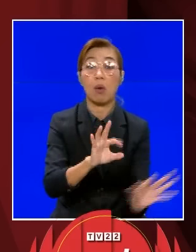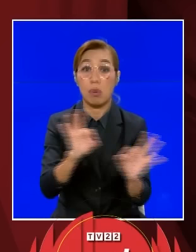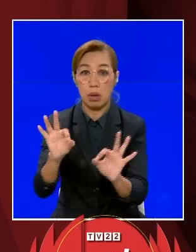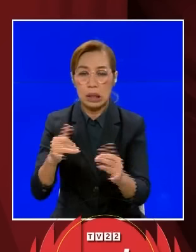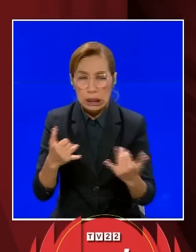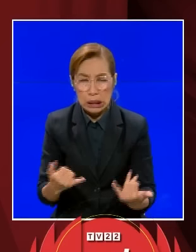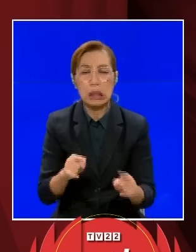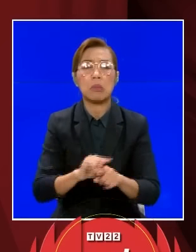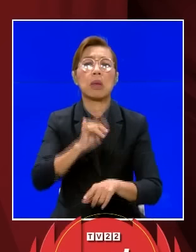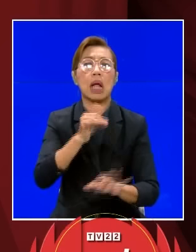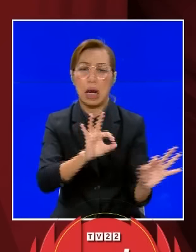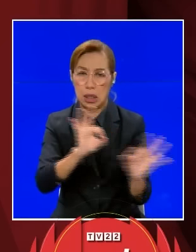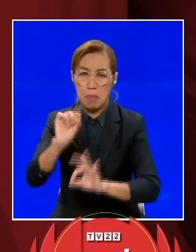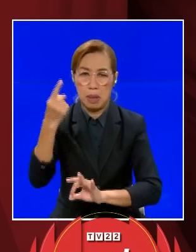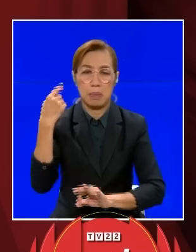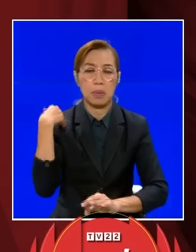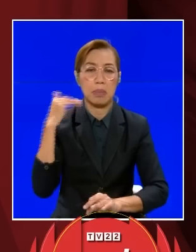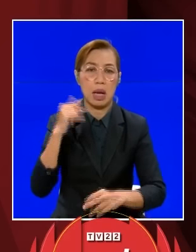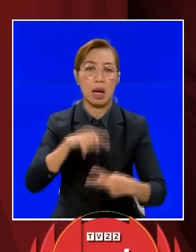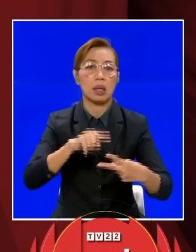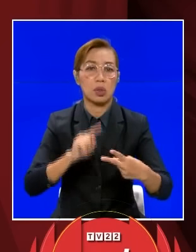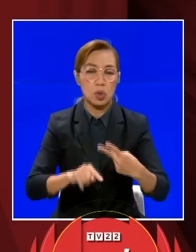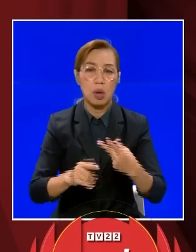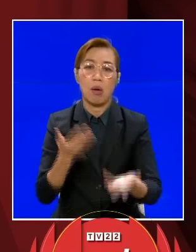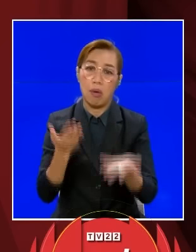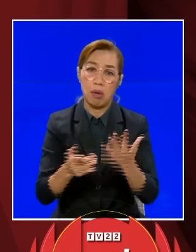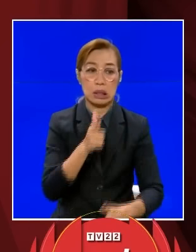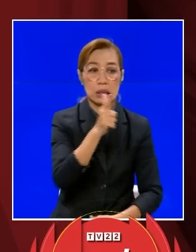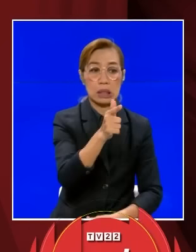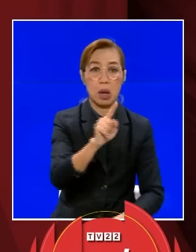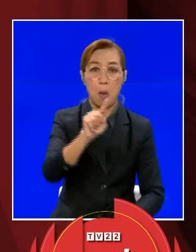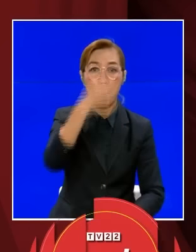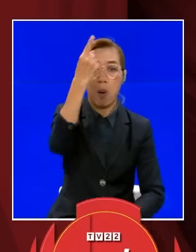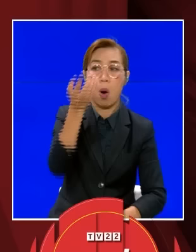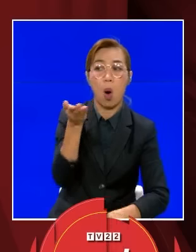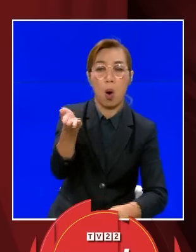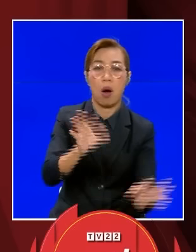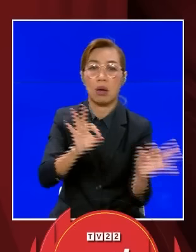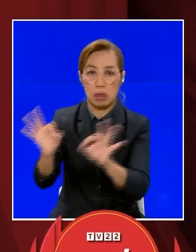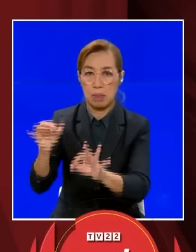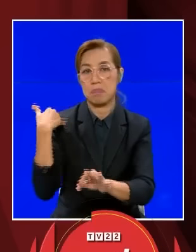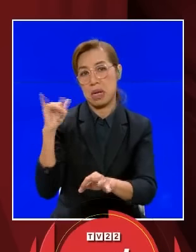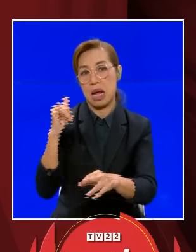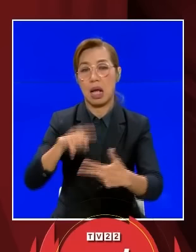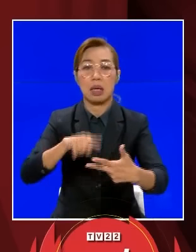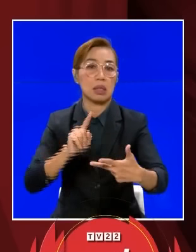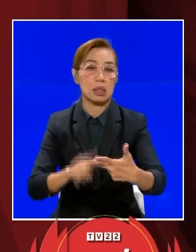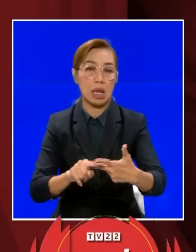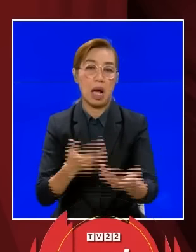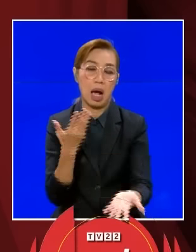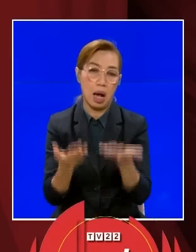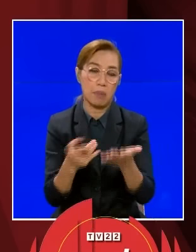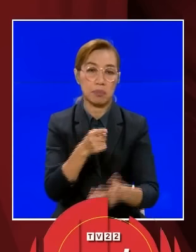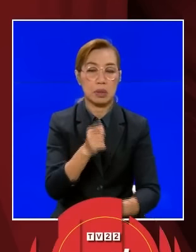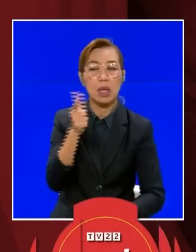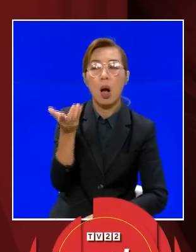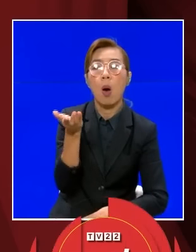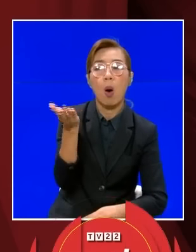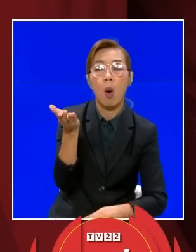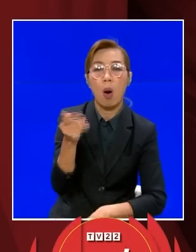2 อดีตนายกทักษิณอาจจะขอเลื่อนเองก็ได้เหมือนกันนะฮะหรืออาจจะ3ขอความเป็นธรรมเพิ่ม